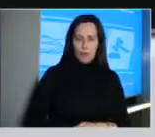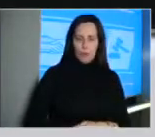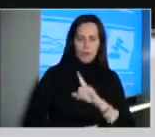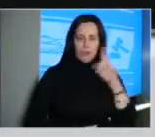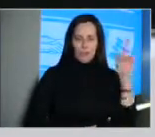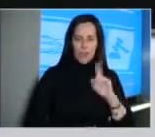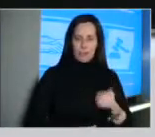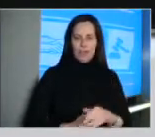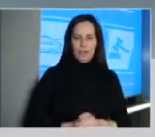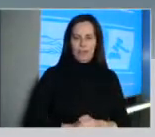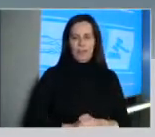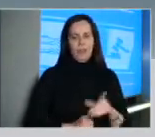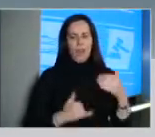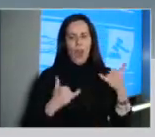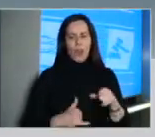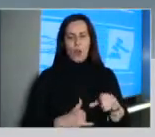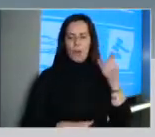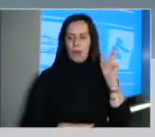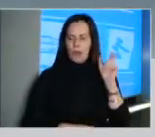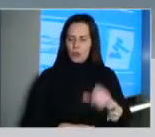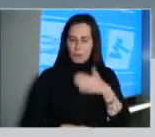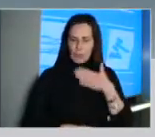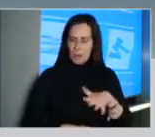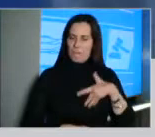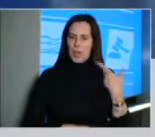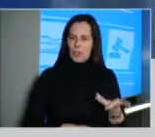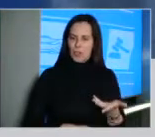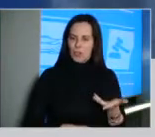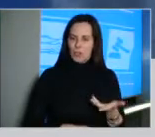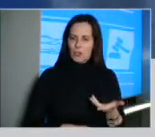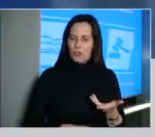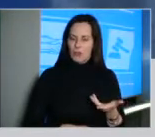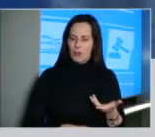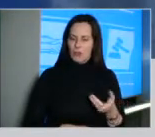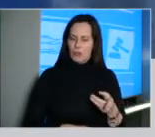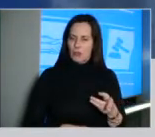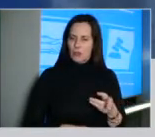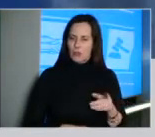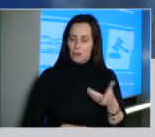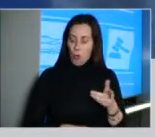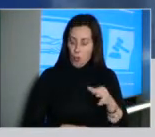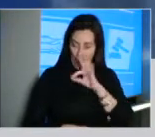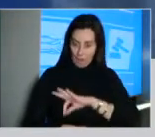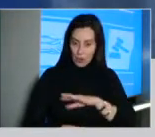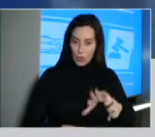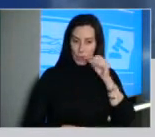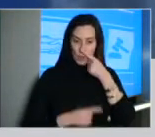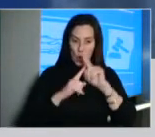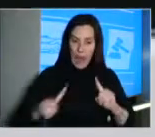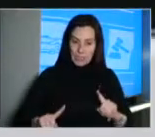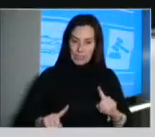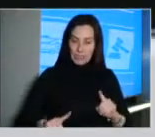לא היה צריך? היום האזרח הישראלי מרגיש בכיסו את תגלית הגז באופן משמעותי, או שהיה יכול